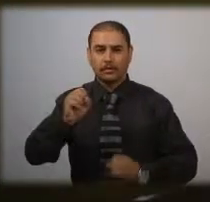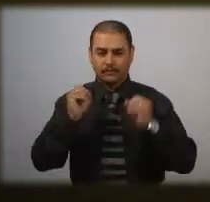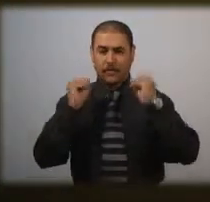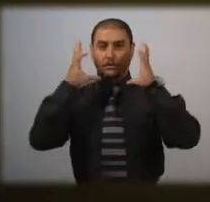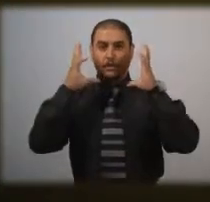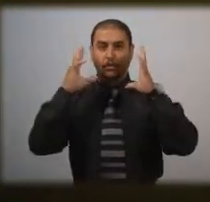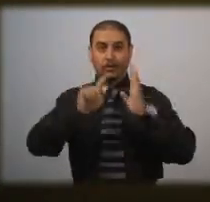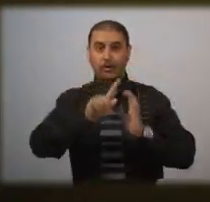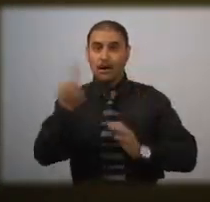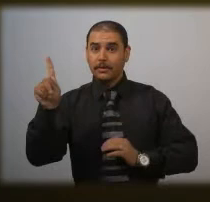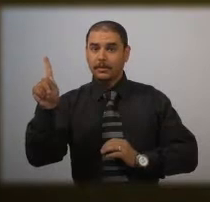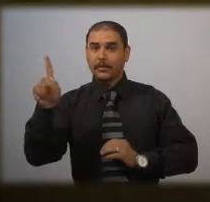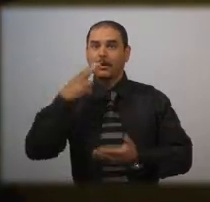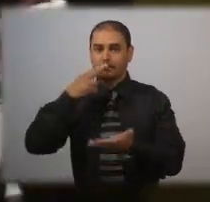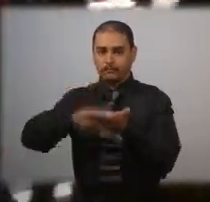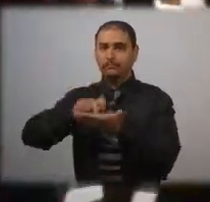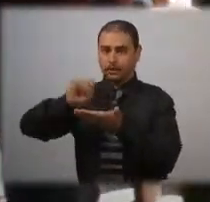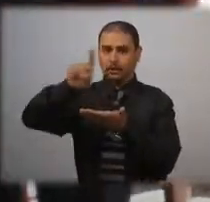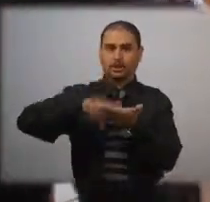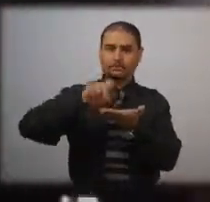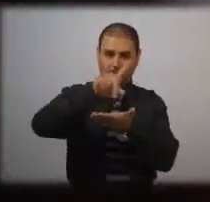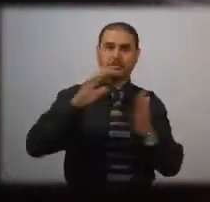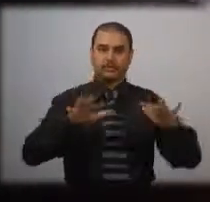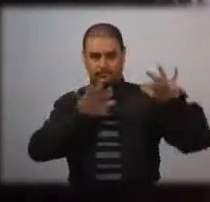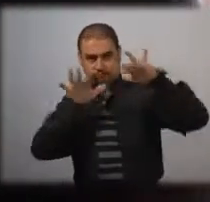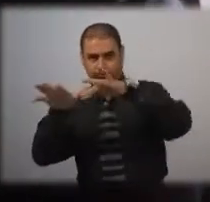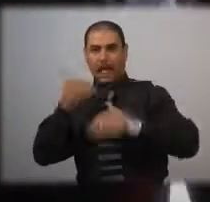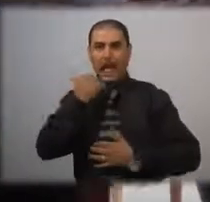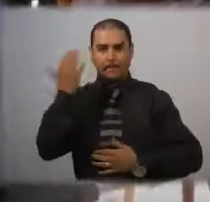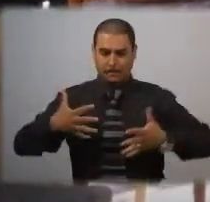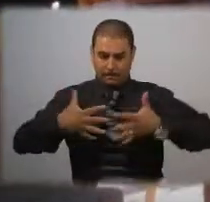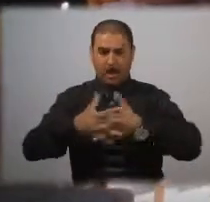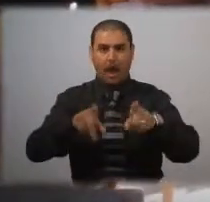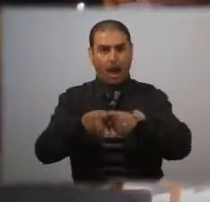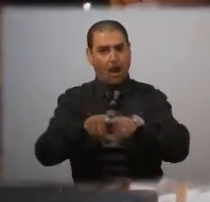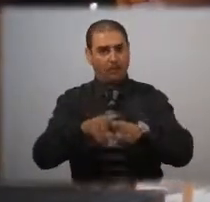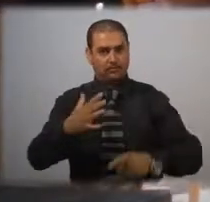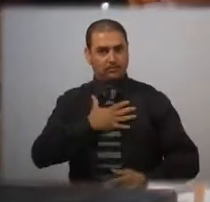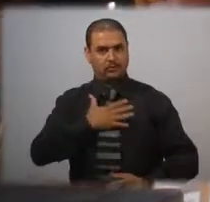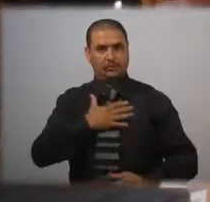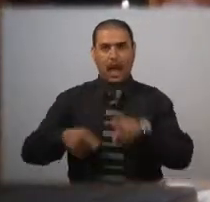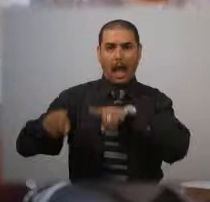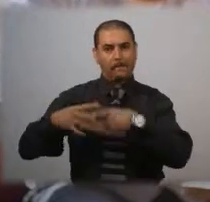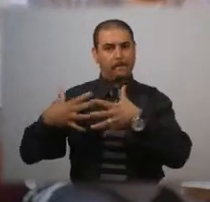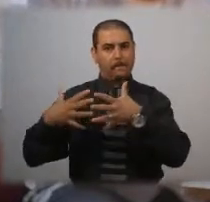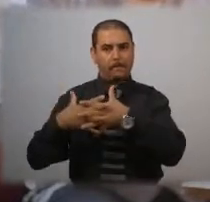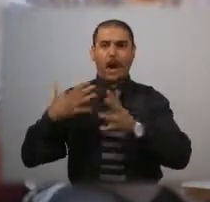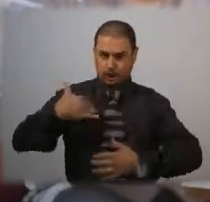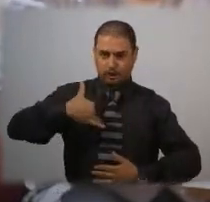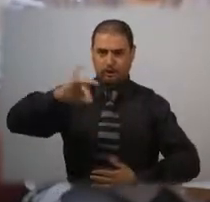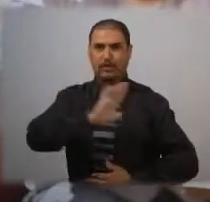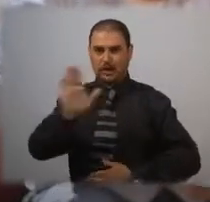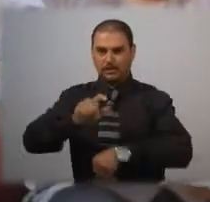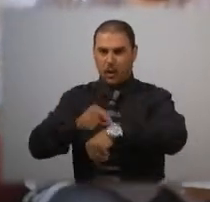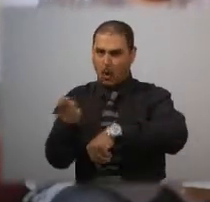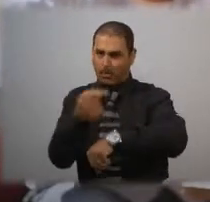لا يا ابو شو كنت حاسس ببعث مسجات لكل الشباب ما تخافش عيب عيب تهتك انا جايب واحد لا يا جرام في شيء انا بفتح